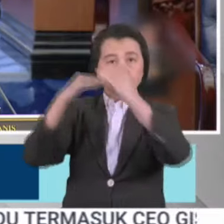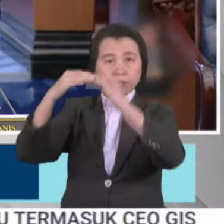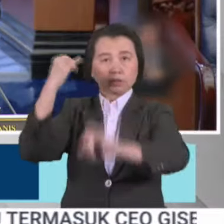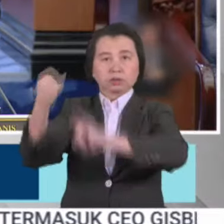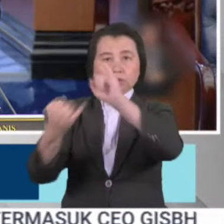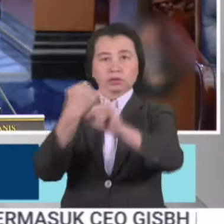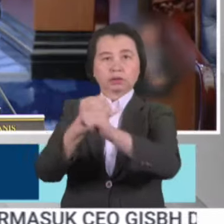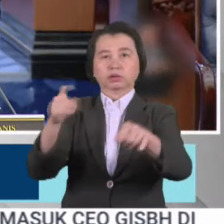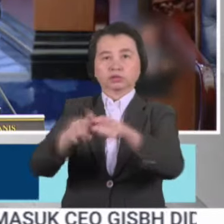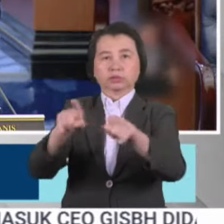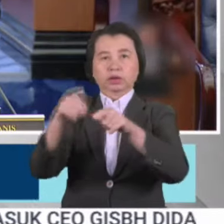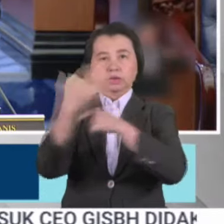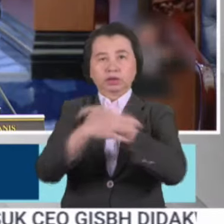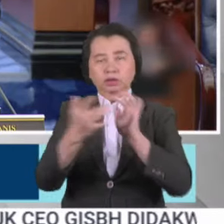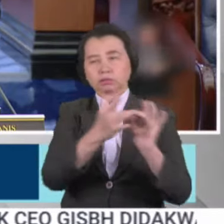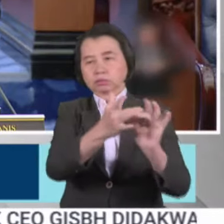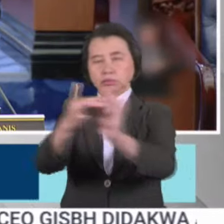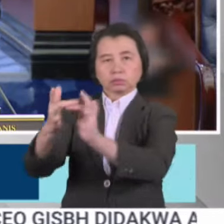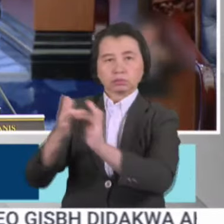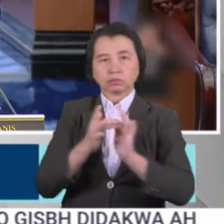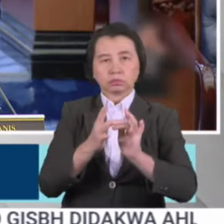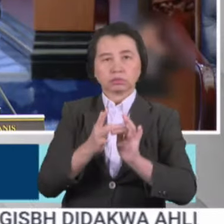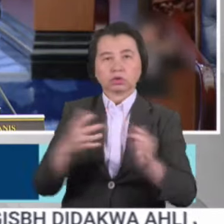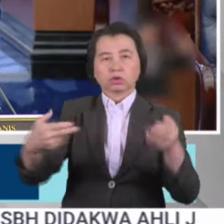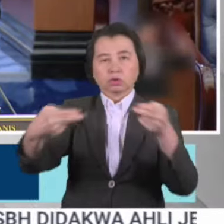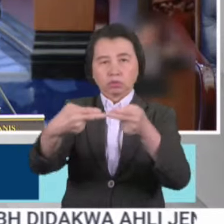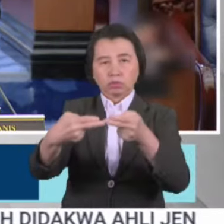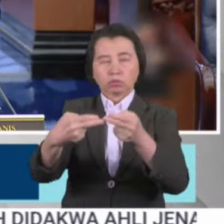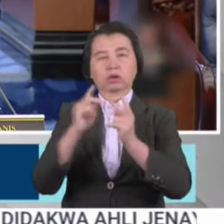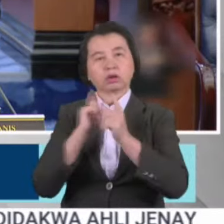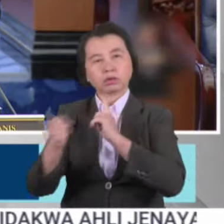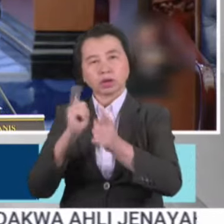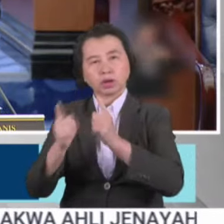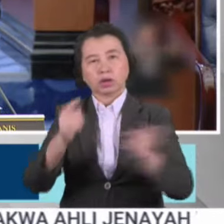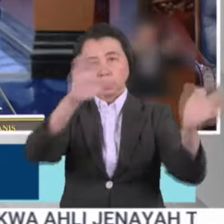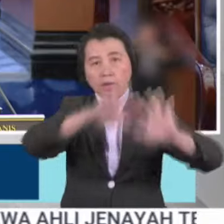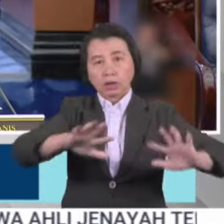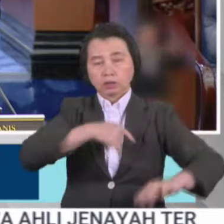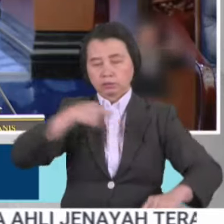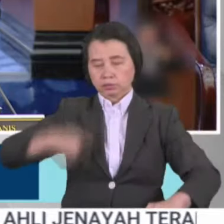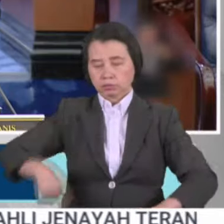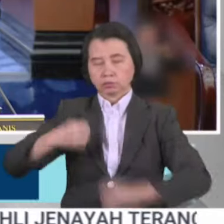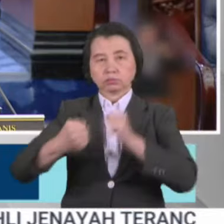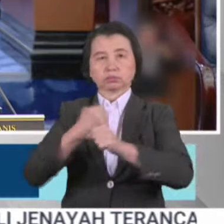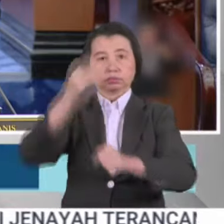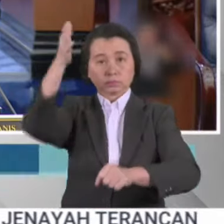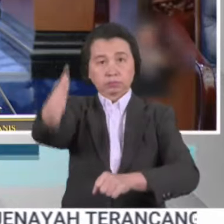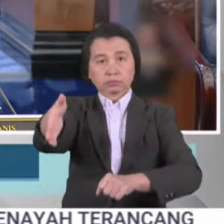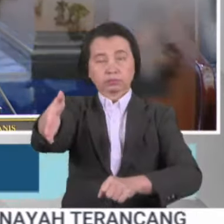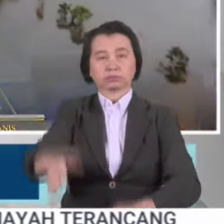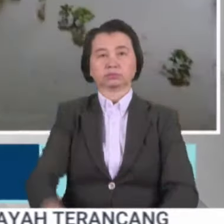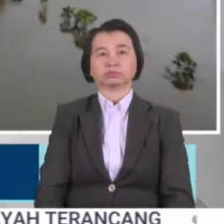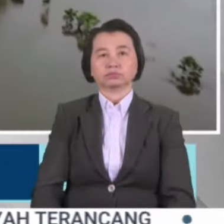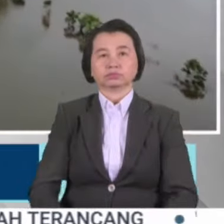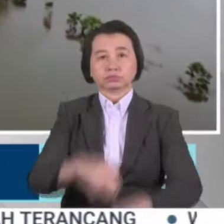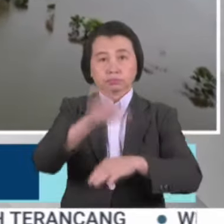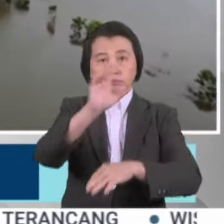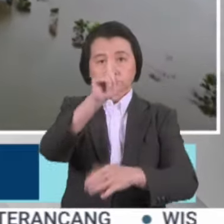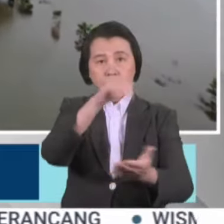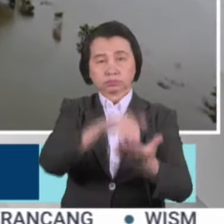peringkat antarabangsa sebagai negara koordinator hubungan dialog ASEAN-China tahun depan.